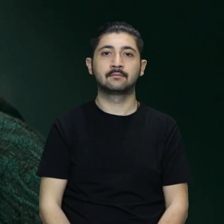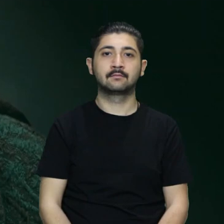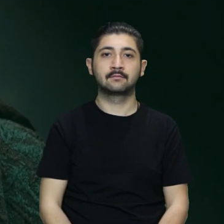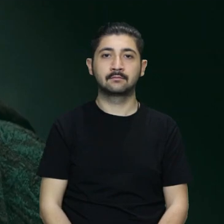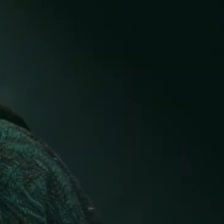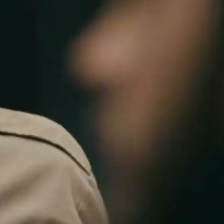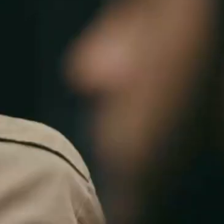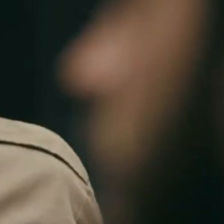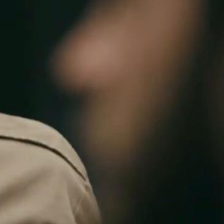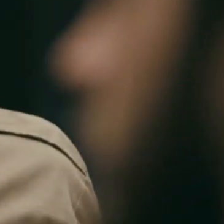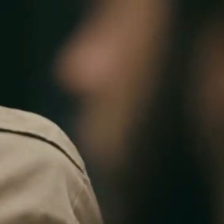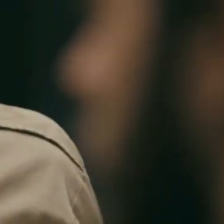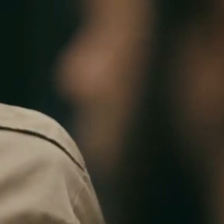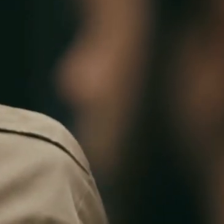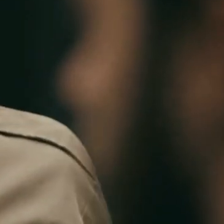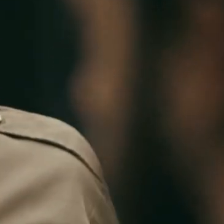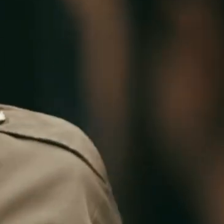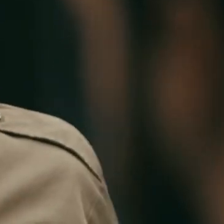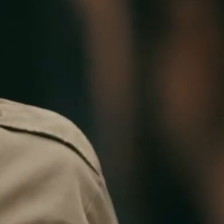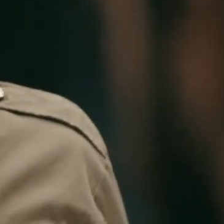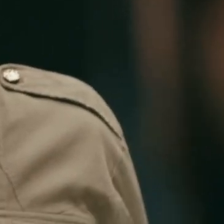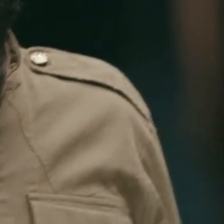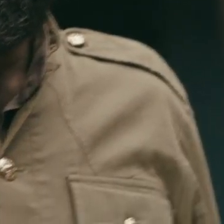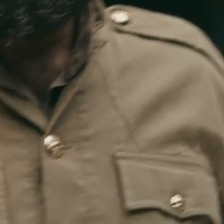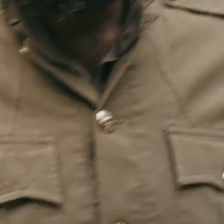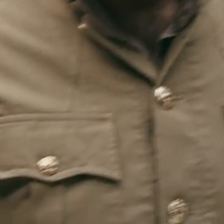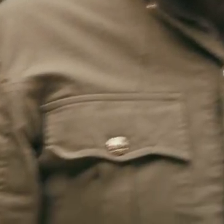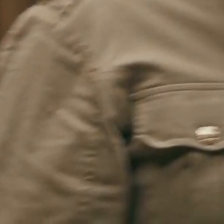Ömer şaşkın, Mevlüt başıyla onayladı.